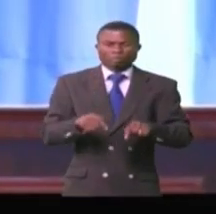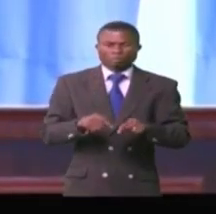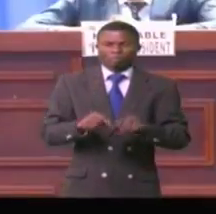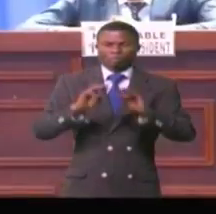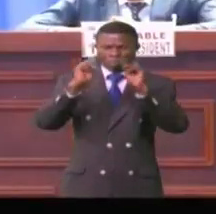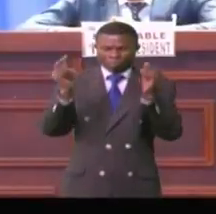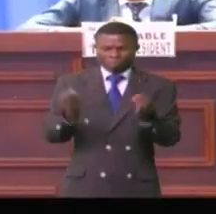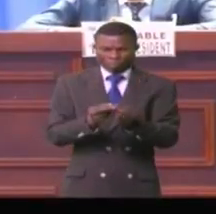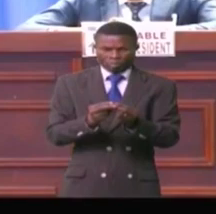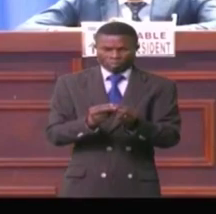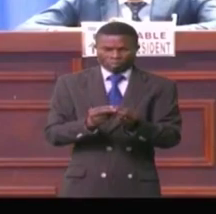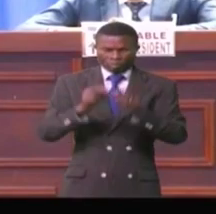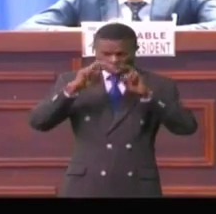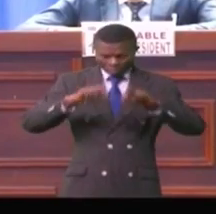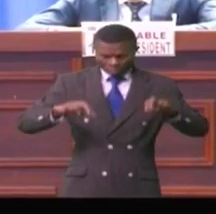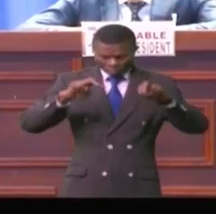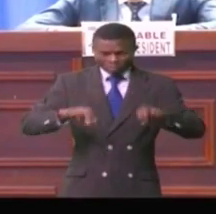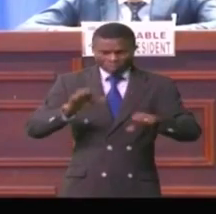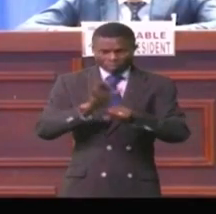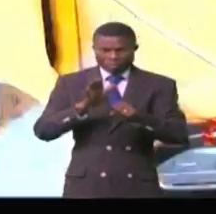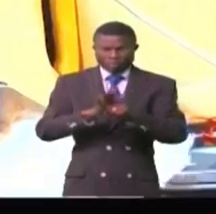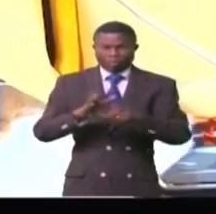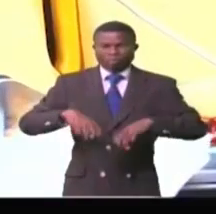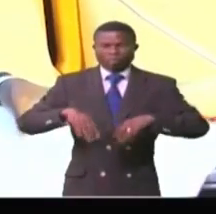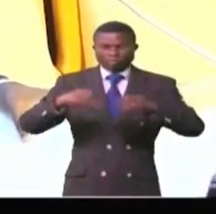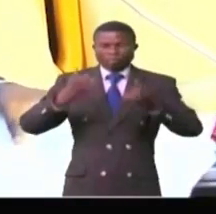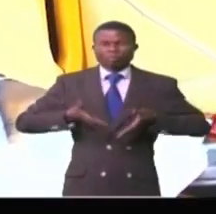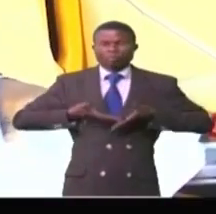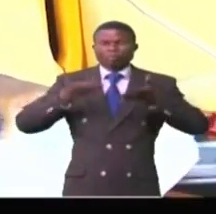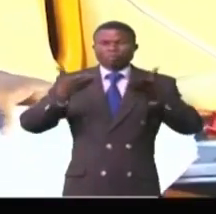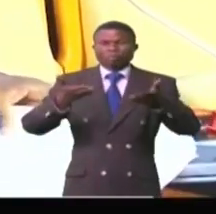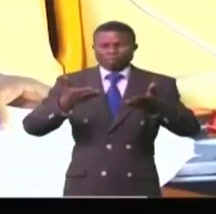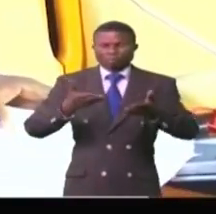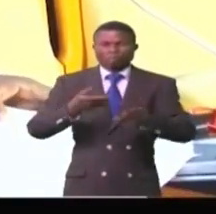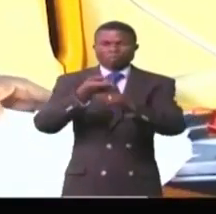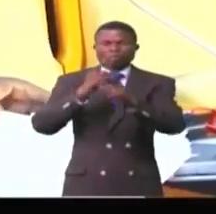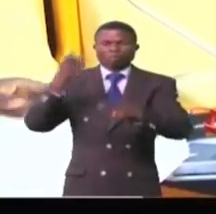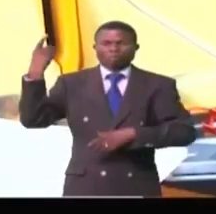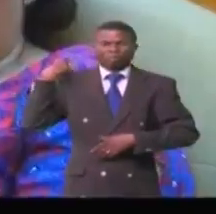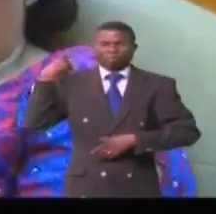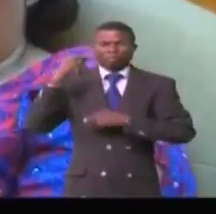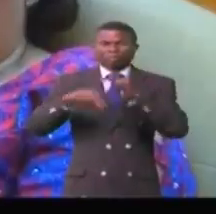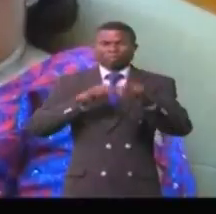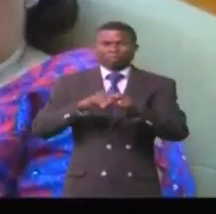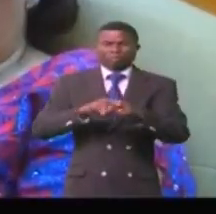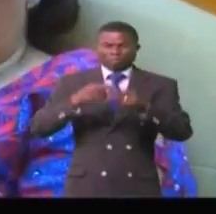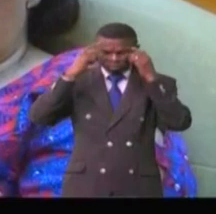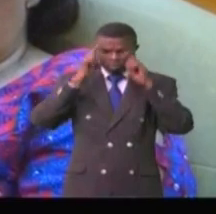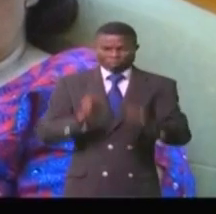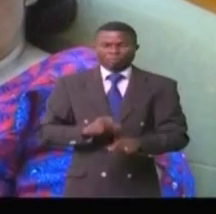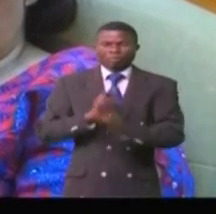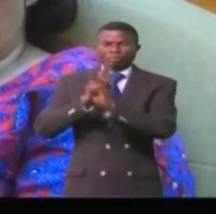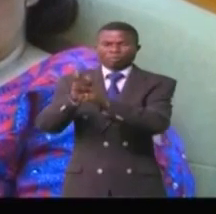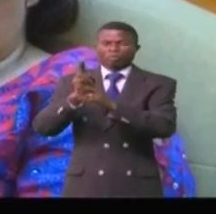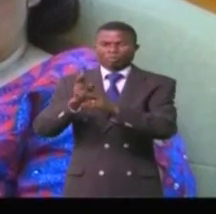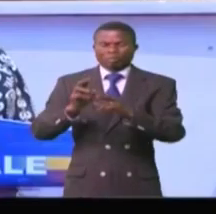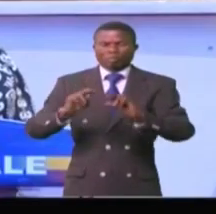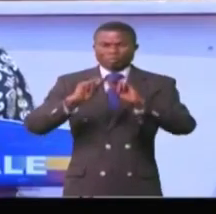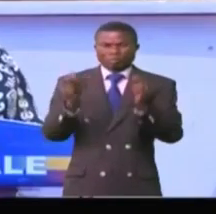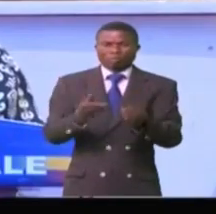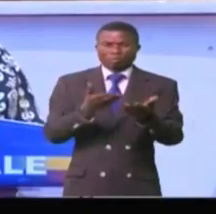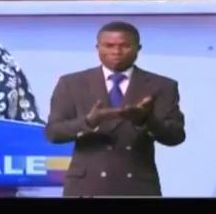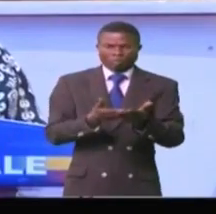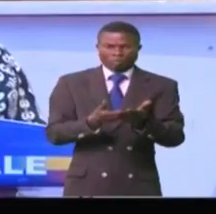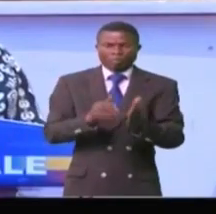INTIC avait parcouru les différentes options soulevées par les élus nationaux lors des conclusions du rapport de la commission.